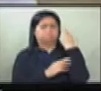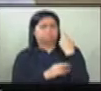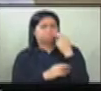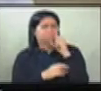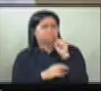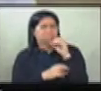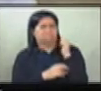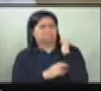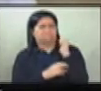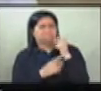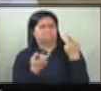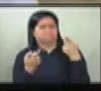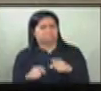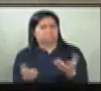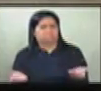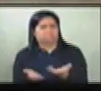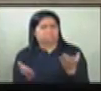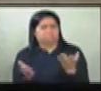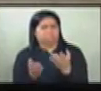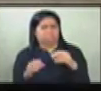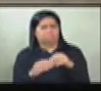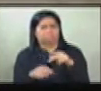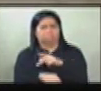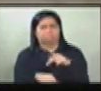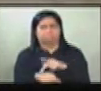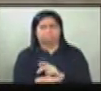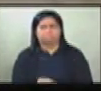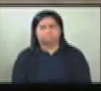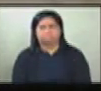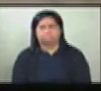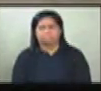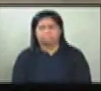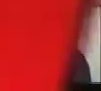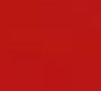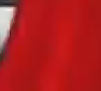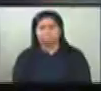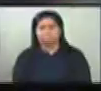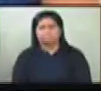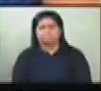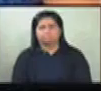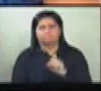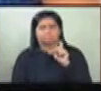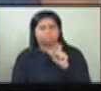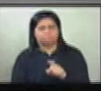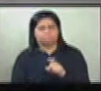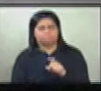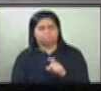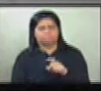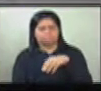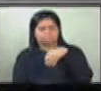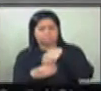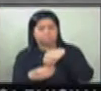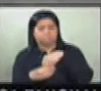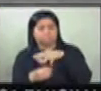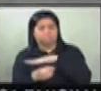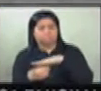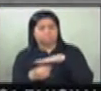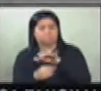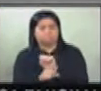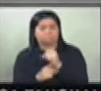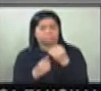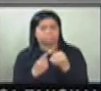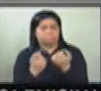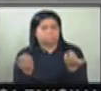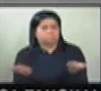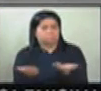kaya ayaw nilang ganapin ang pageant sa bansa. Dapat nakapalugi to sa isang sitwasyon na